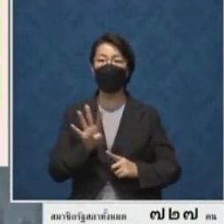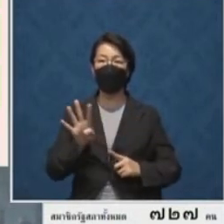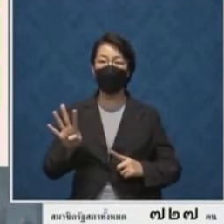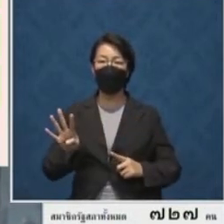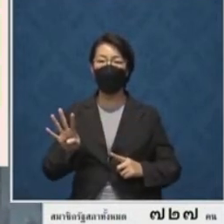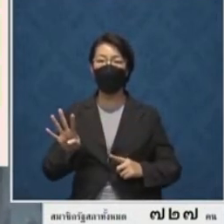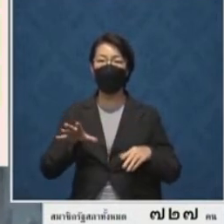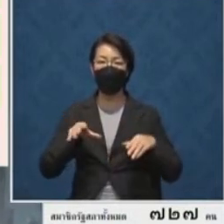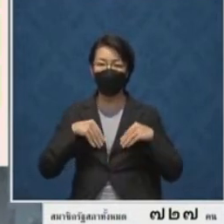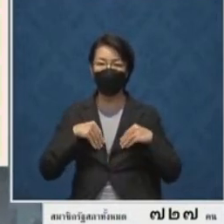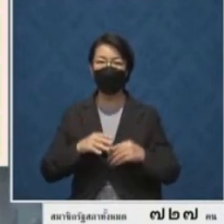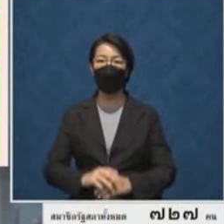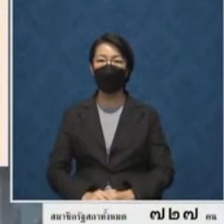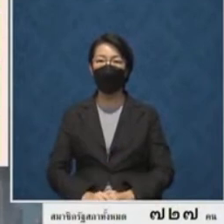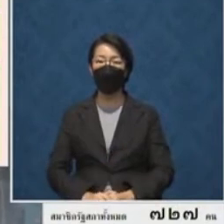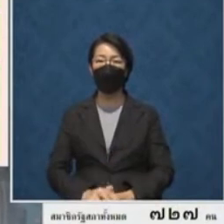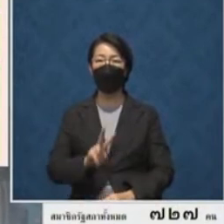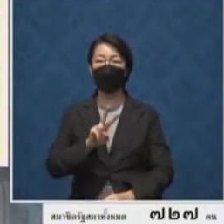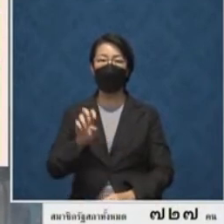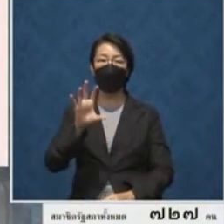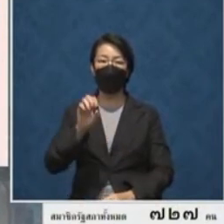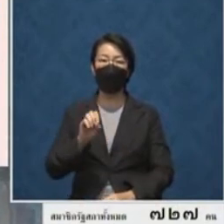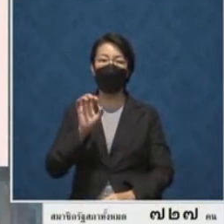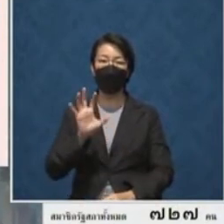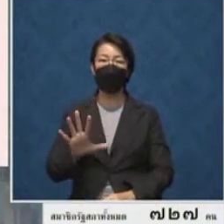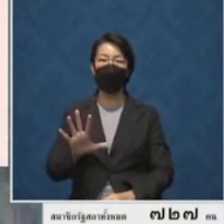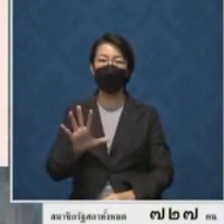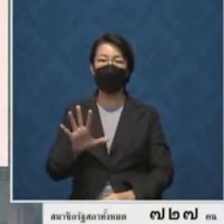ครับ 255นายนิรมิตสุจารี